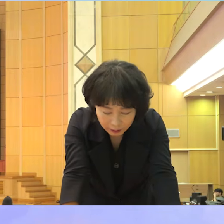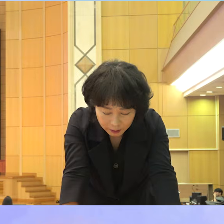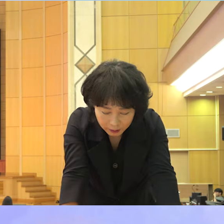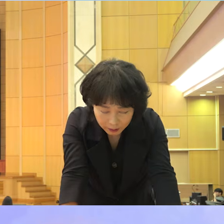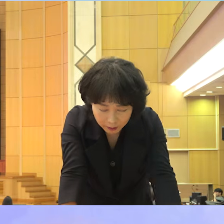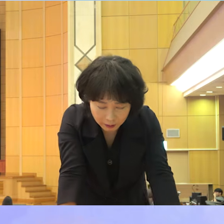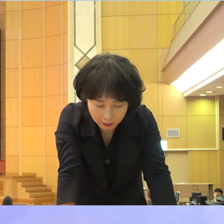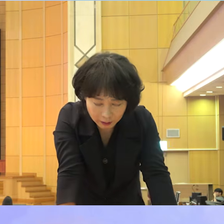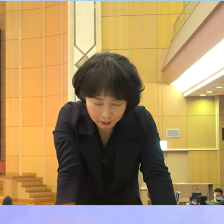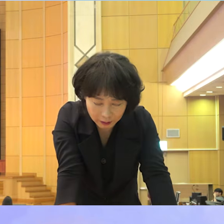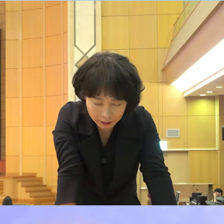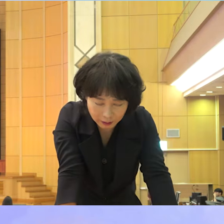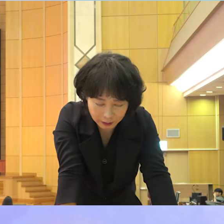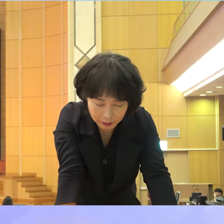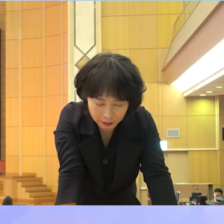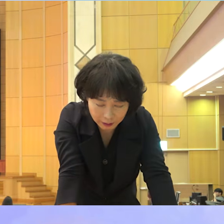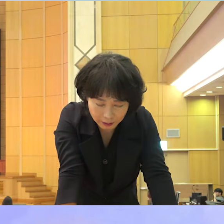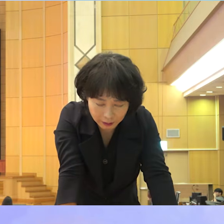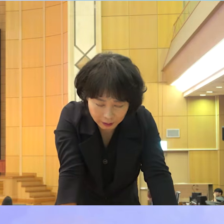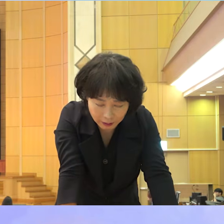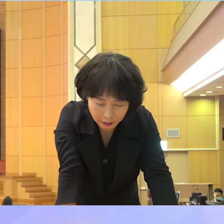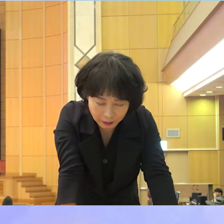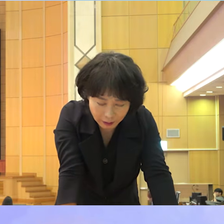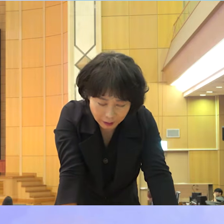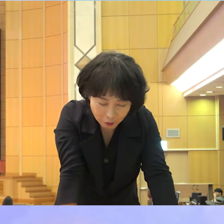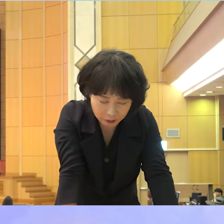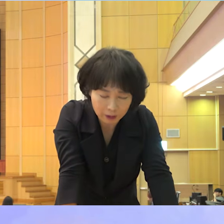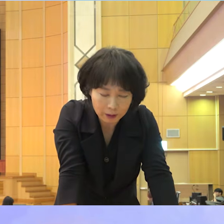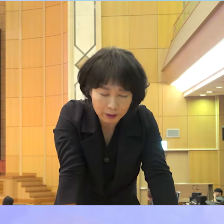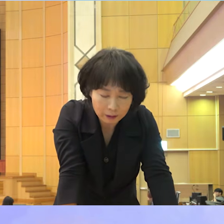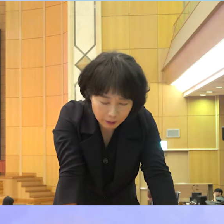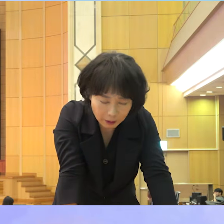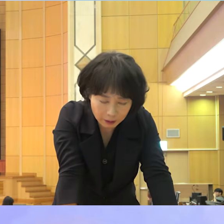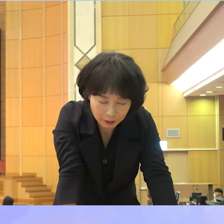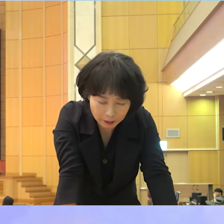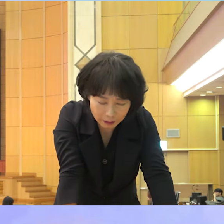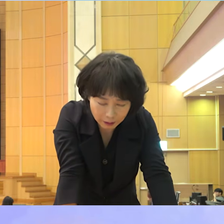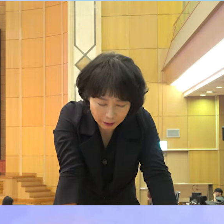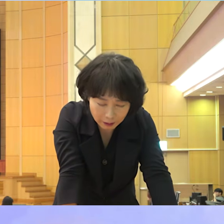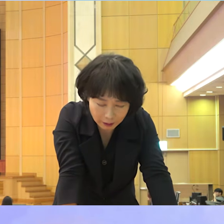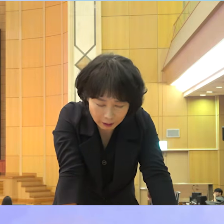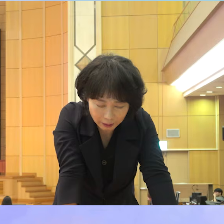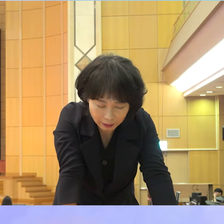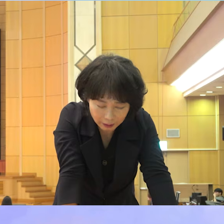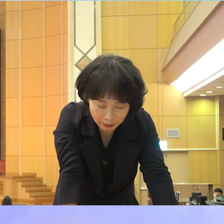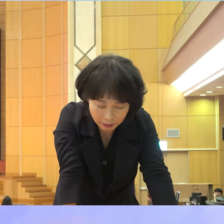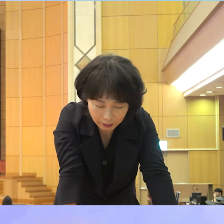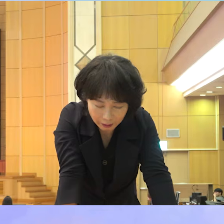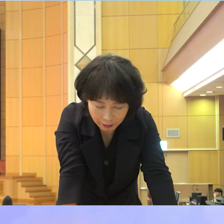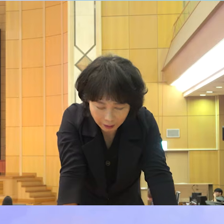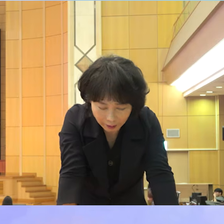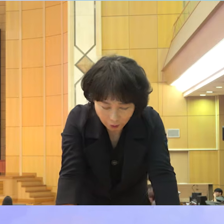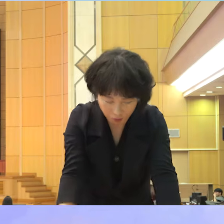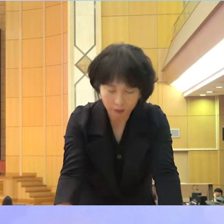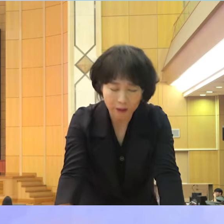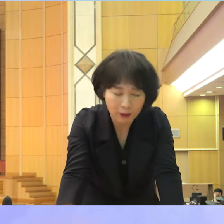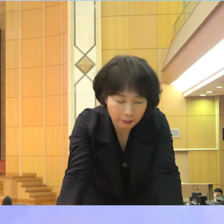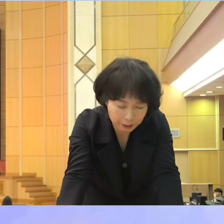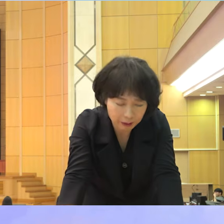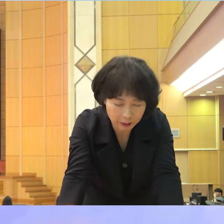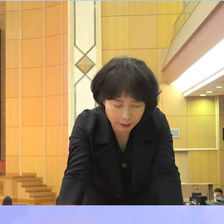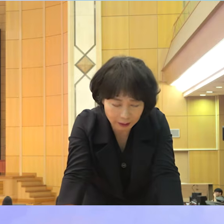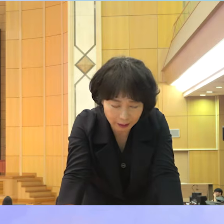날입니다. 하나님의 거룩한 안식일날 거룩한 성전에 나와서 거룩한 산제사 영적 예배를 드림으로써, 그리고